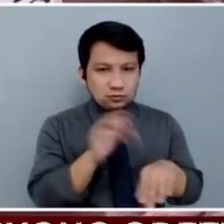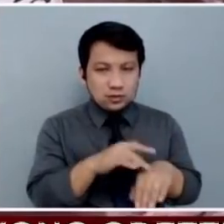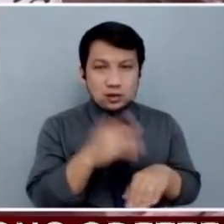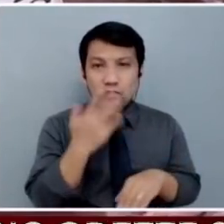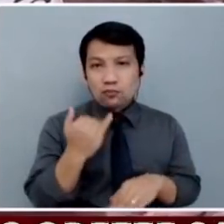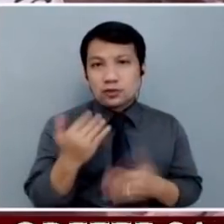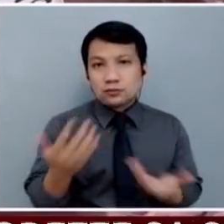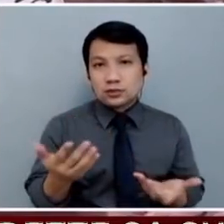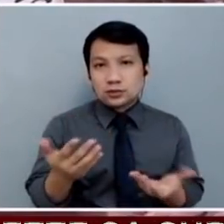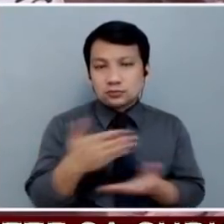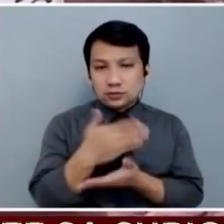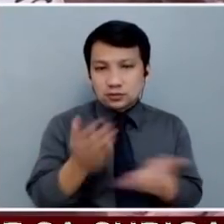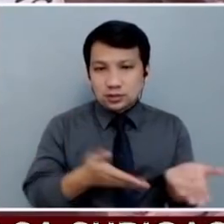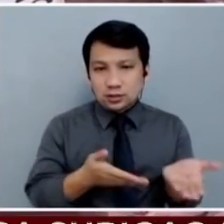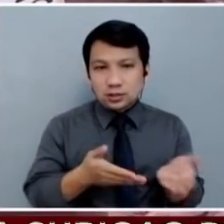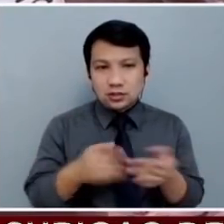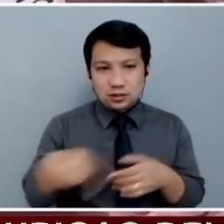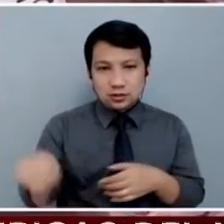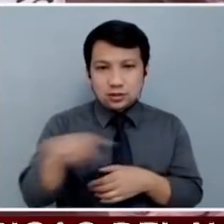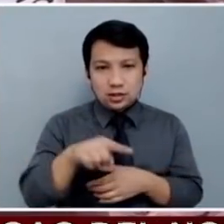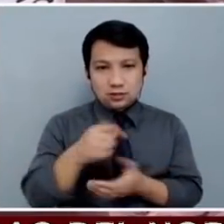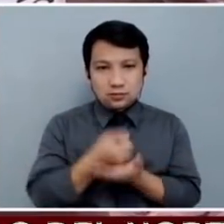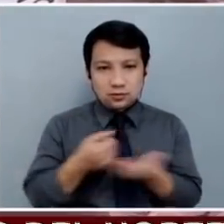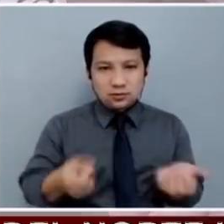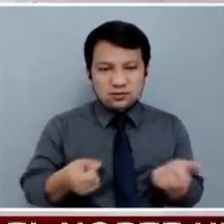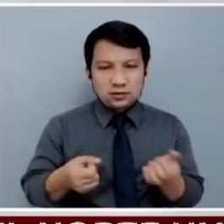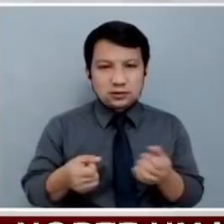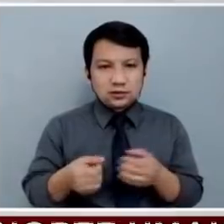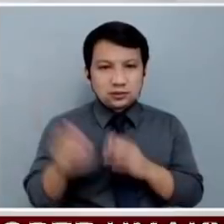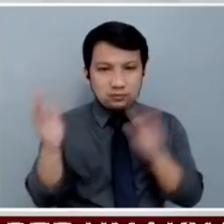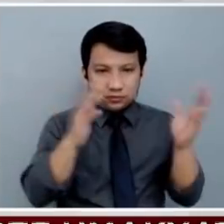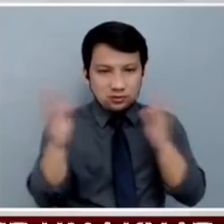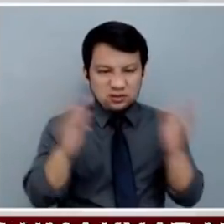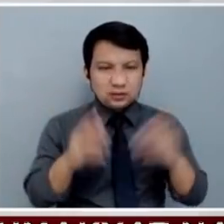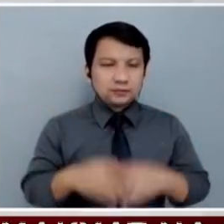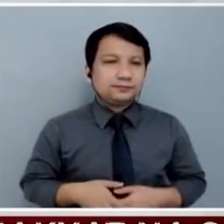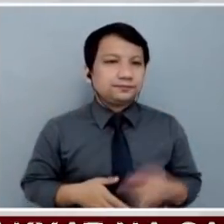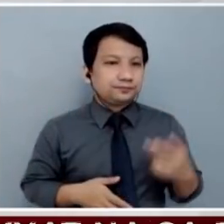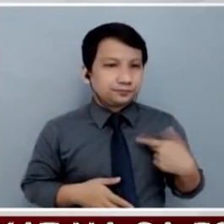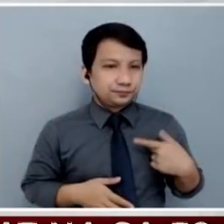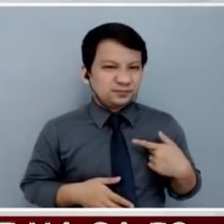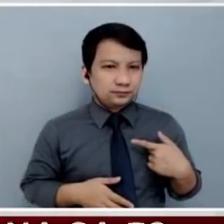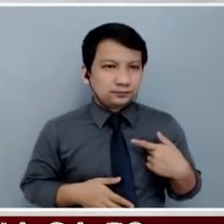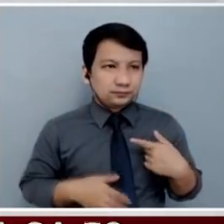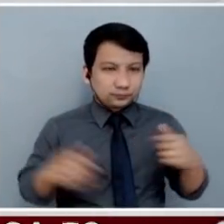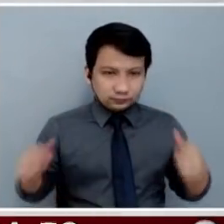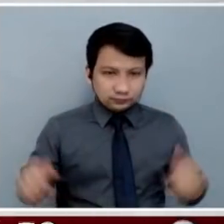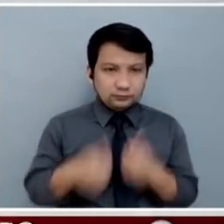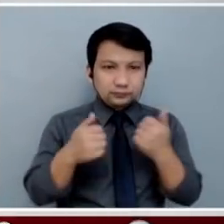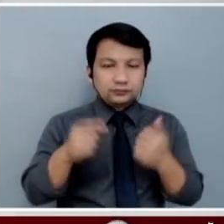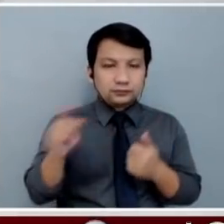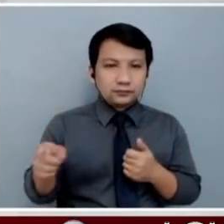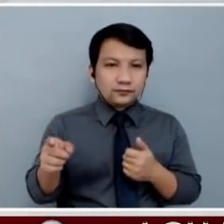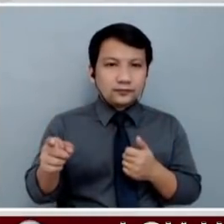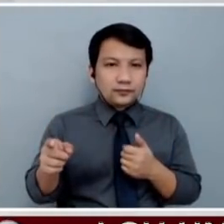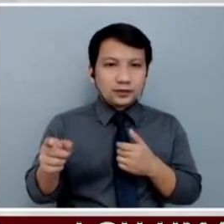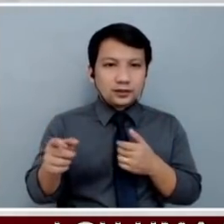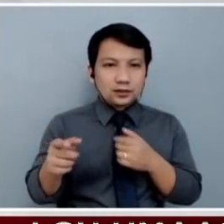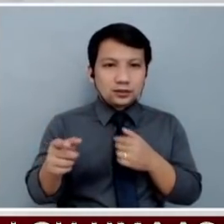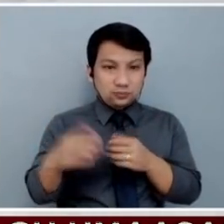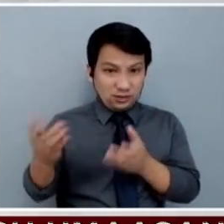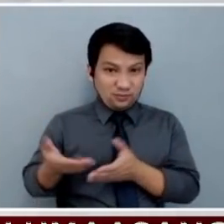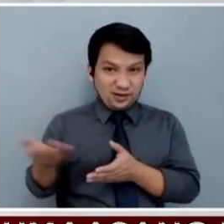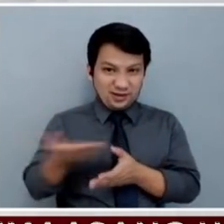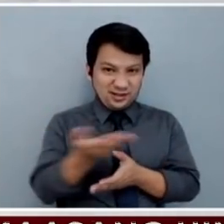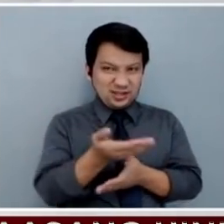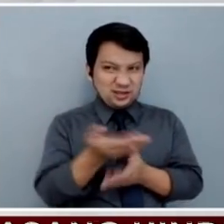bagamat bahagyaring nakaapekto sa supply ang bagyong Odette. Nagkaroon din po ng challenge yung ating mga tawid-dagat, no, ng